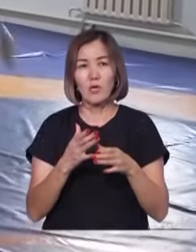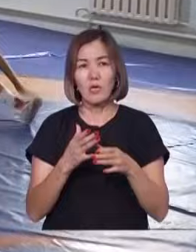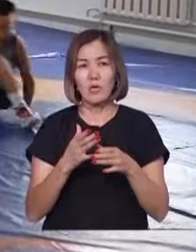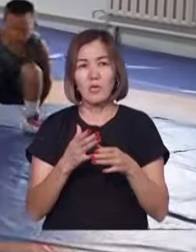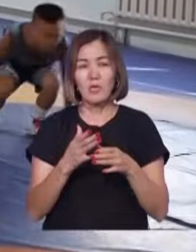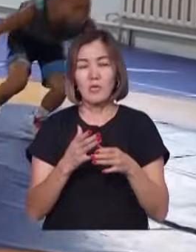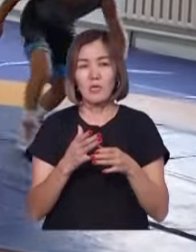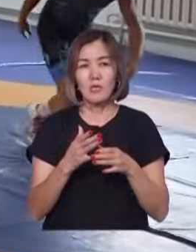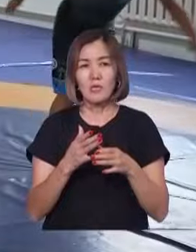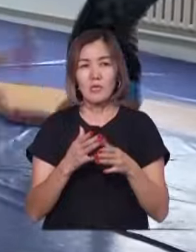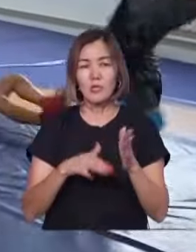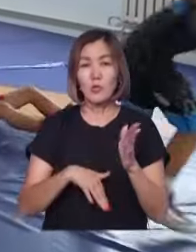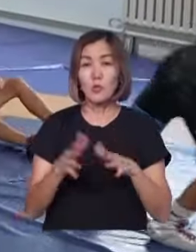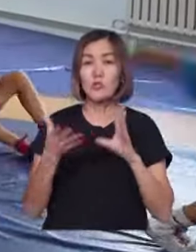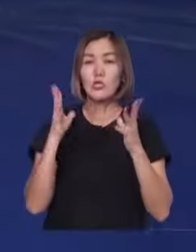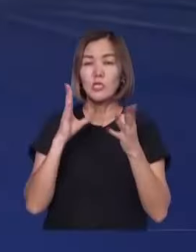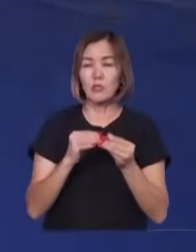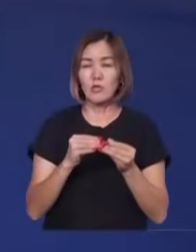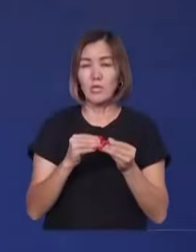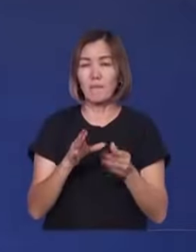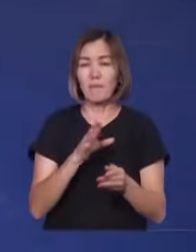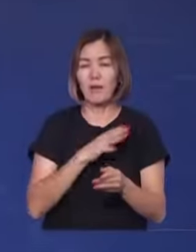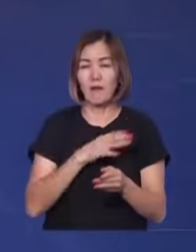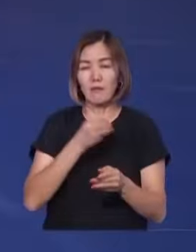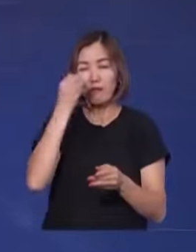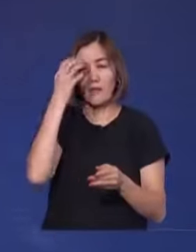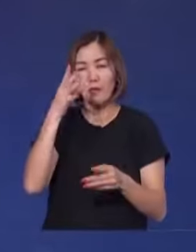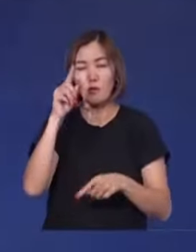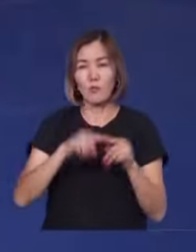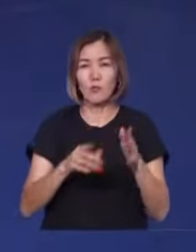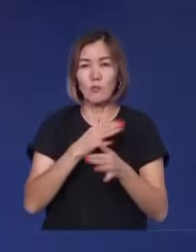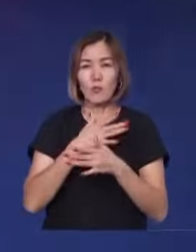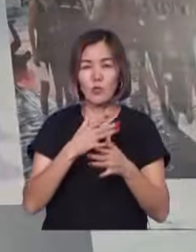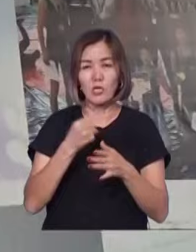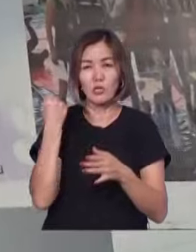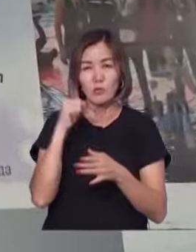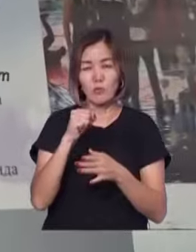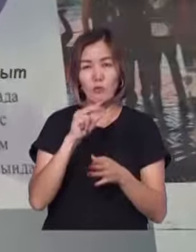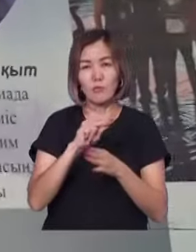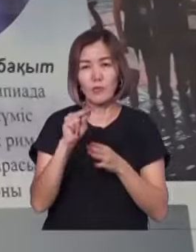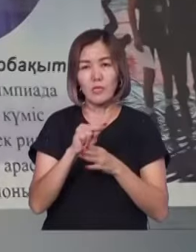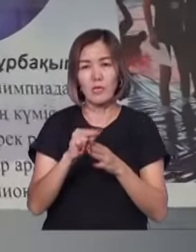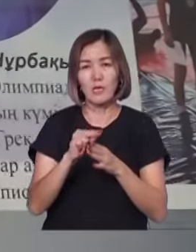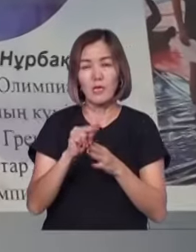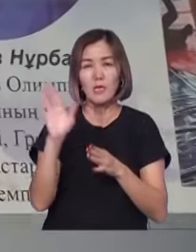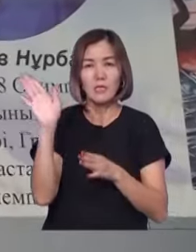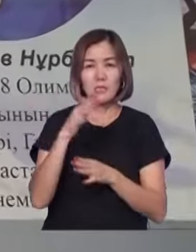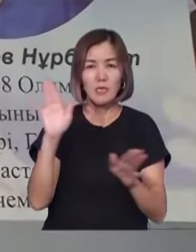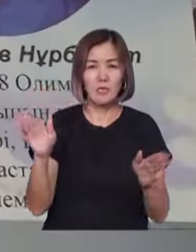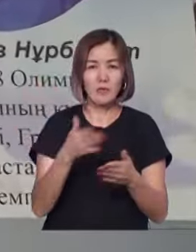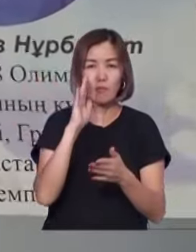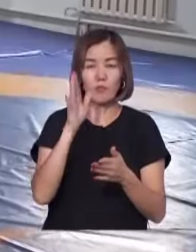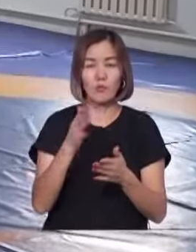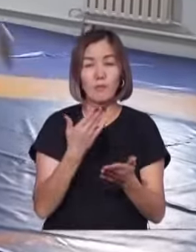уральцы верят что их богатый талантами край станет родиной ещё многих чемпионов которые поднимут имидж нашей страны